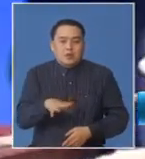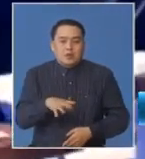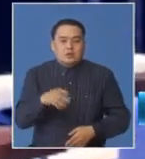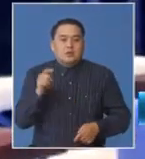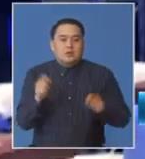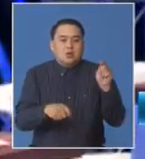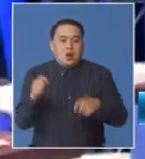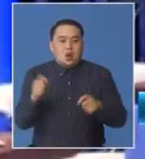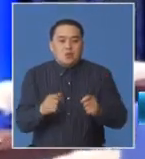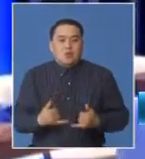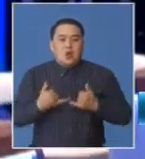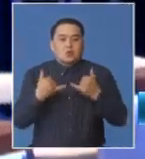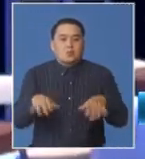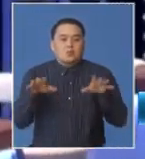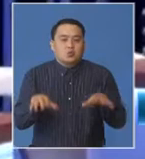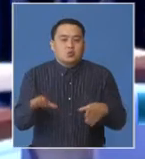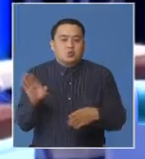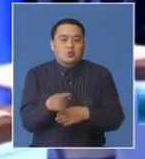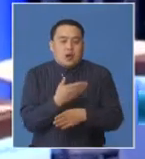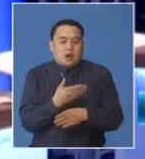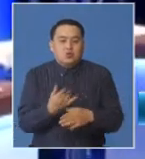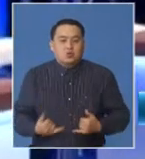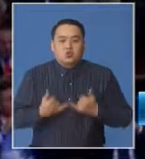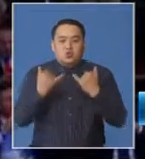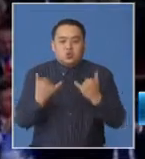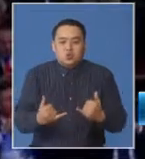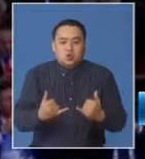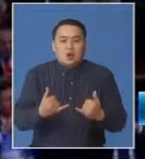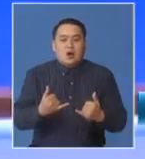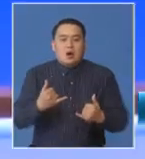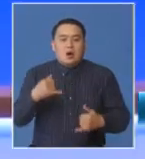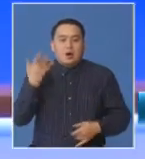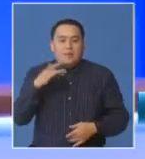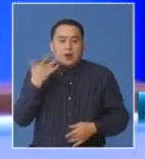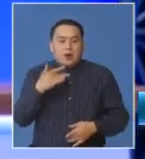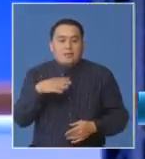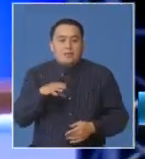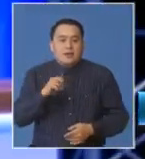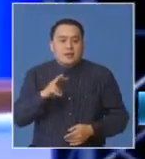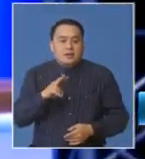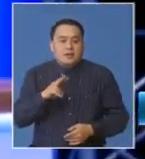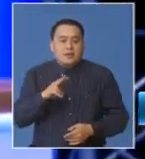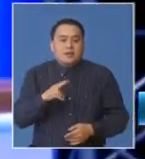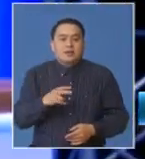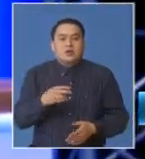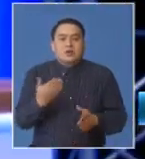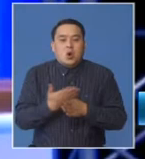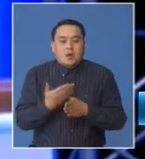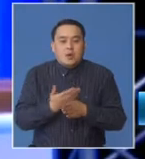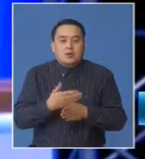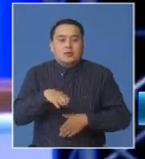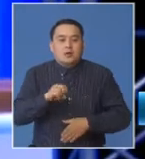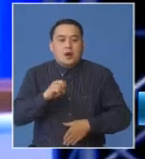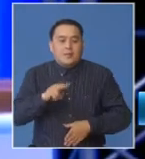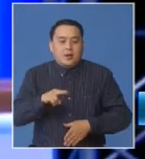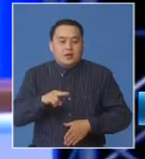уже лишили и почетного председательства. Зато чествовали гости из-за океана, радикальный консерватор Стив Беннон, экс-советник президента США Дональда